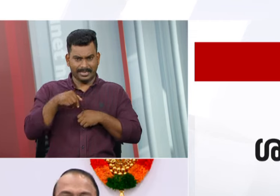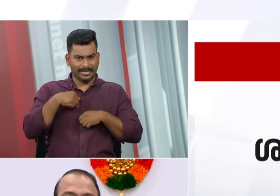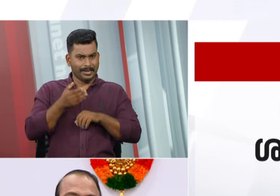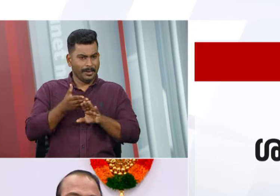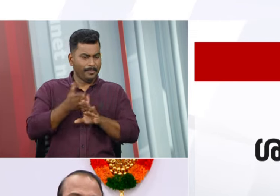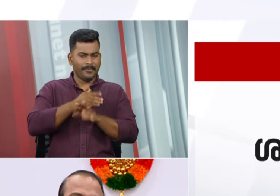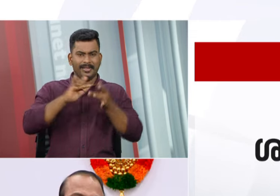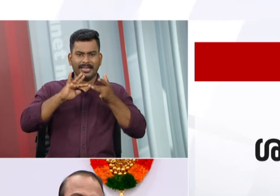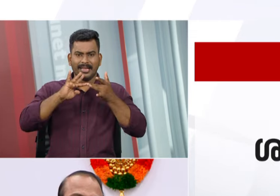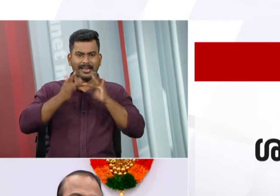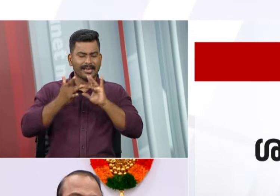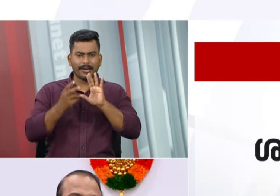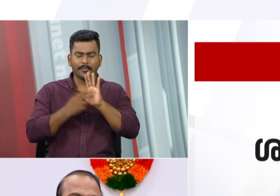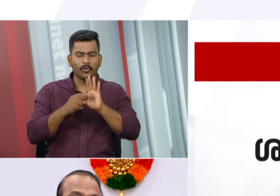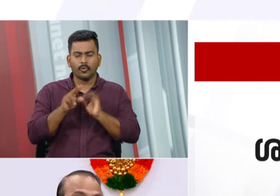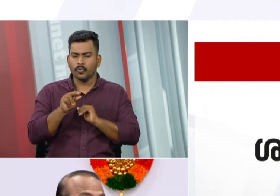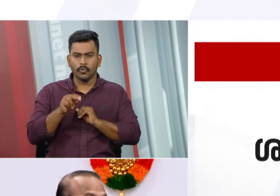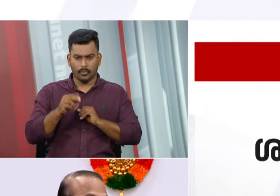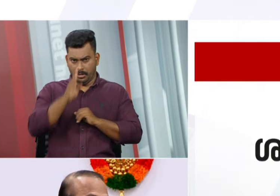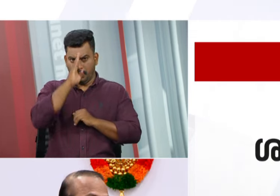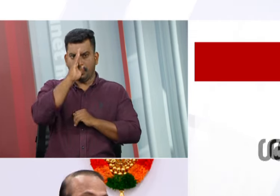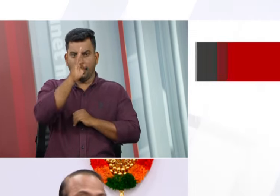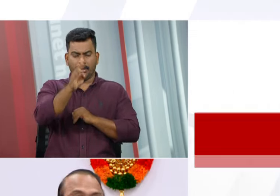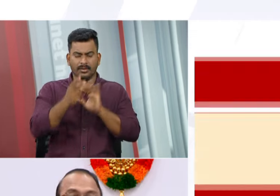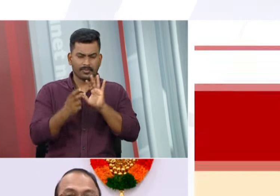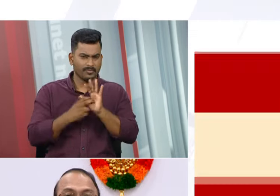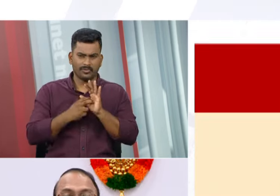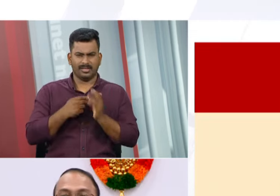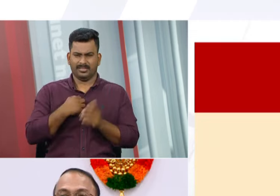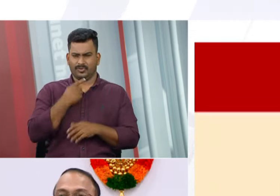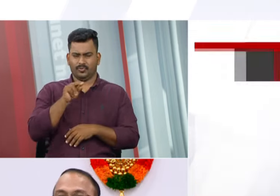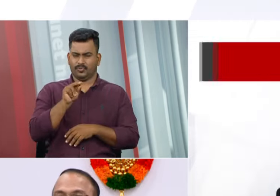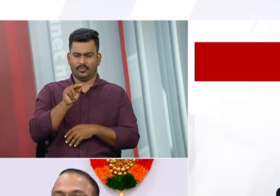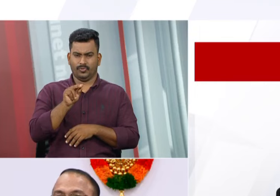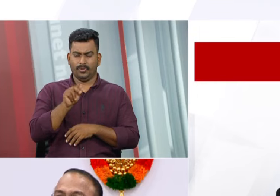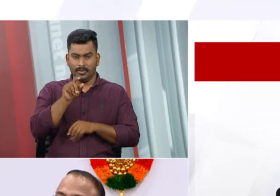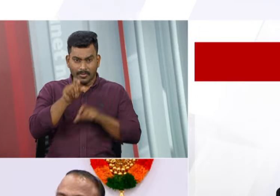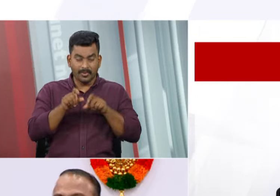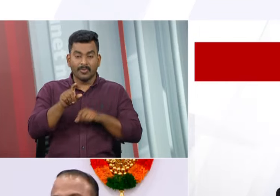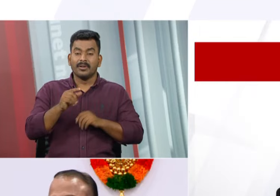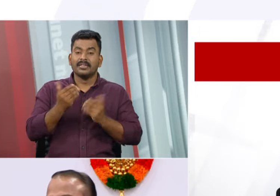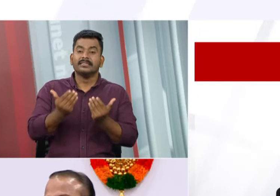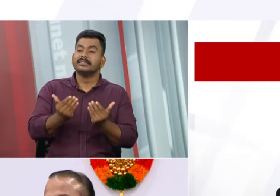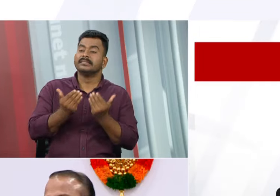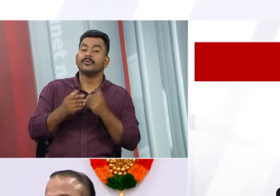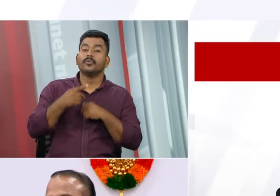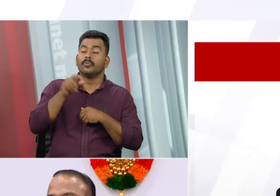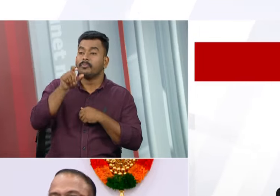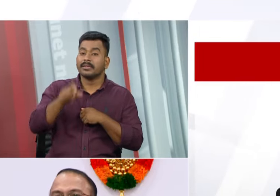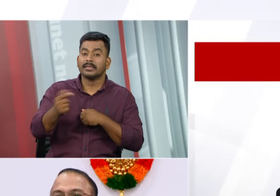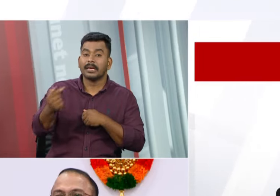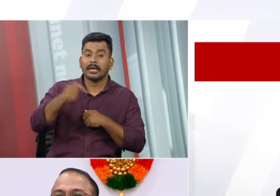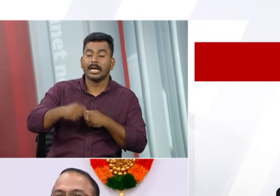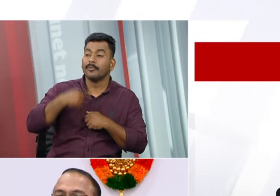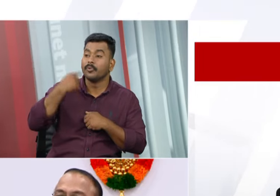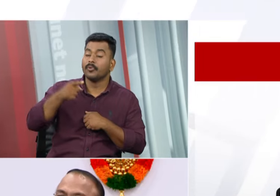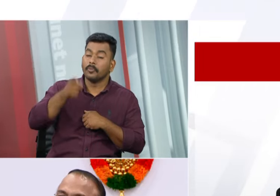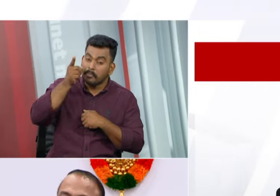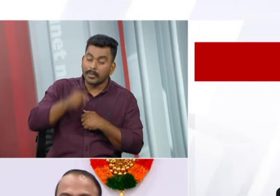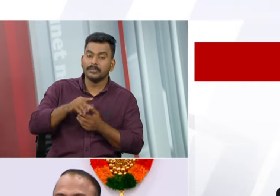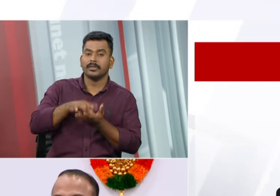നമ്മൾ ഈ വെർച്വൽ ക്യൂവിലേക്ക് പോകുന്നത് രണ്ട് കാര്യങ്ങളാണ്. ഒന്ന്, ശബരിമലയിലേക്ക് എത്തുന്ന വിശ്വാസികളുടെ സുരക്ഷ ദേവസ്വം ബോർഡിനെ